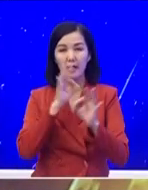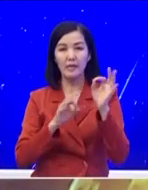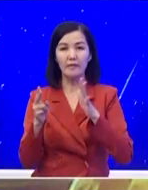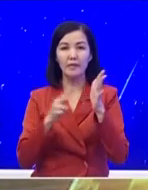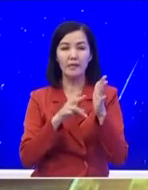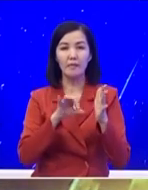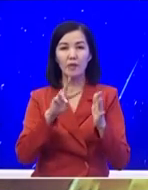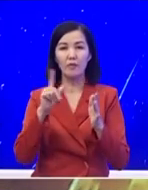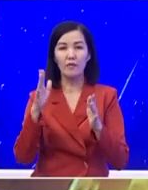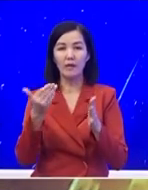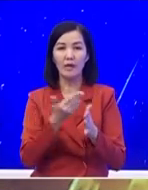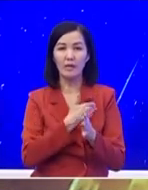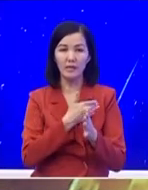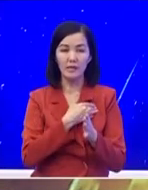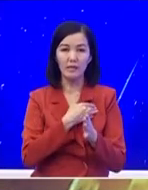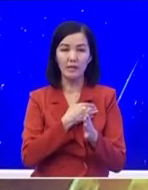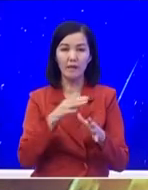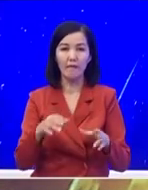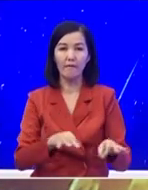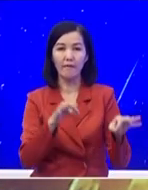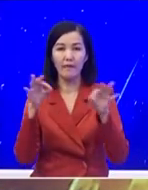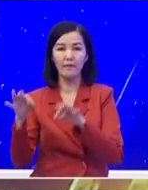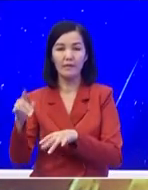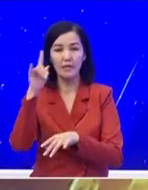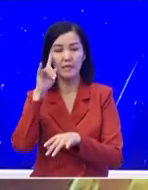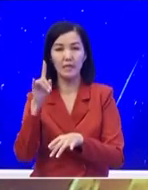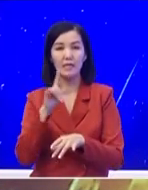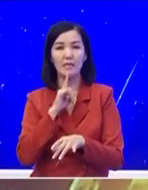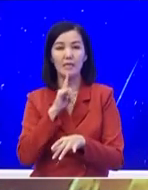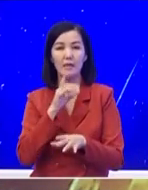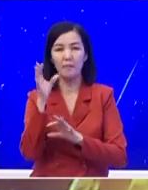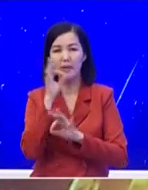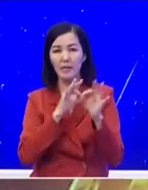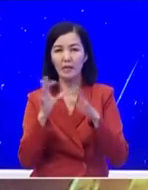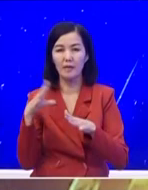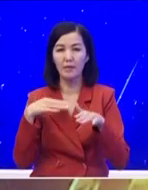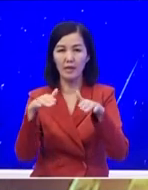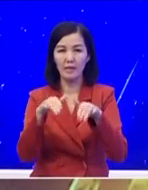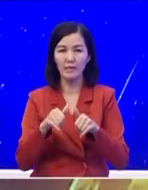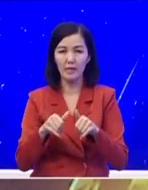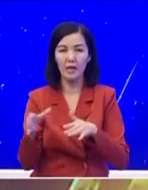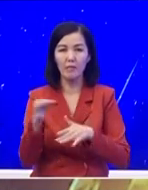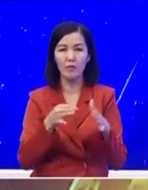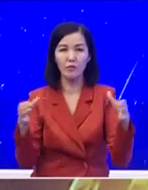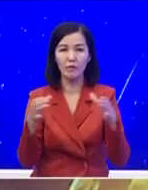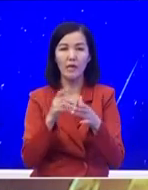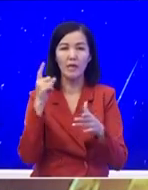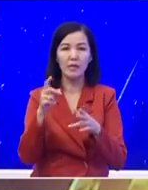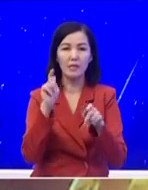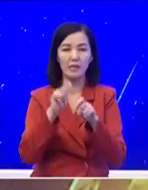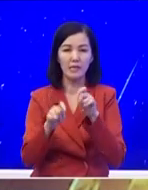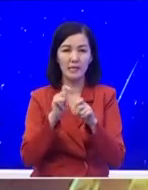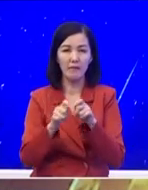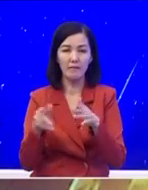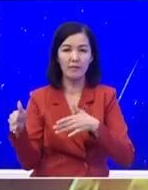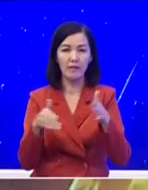Лекарств на 7 миллионов тенге хотели незаконно вывести из Казахстана. Медикаменты были изъяты сотрудниками областного департамента